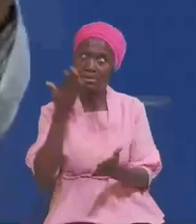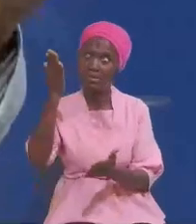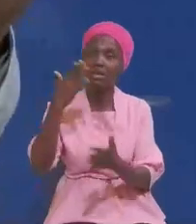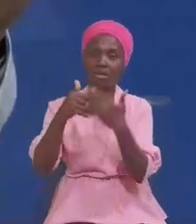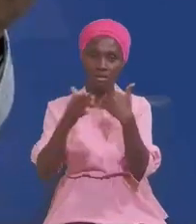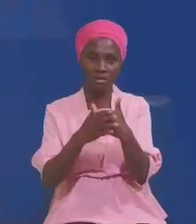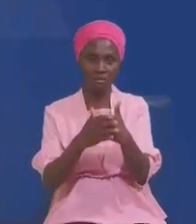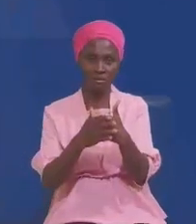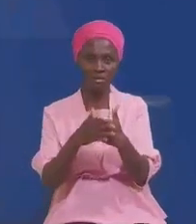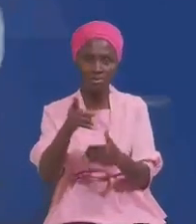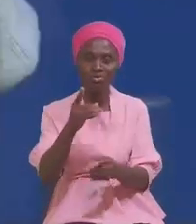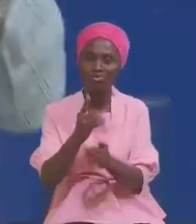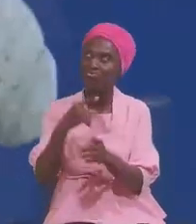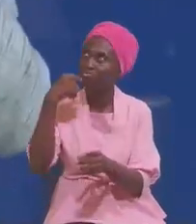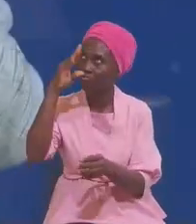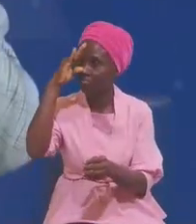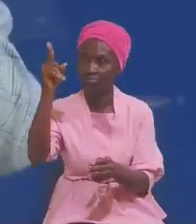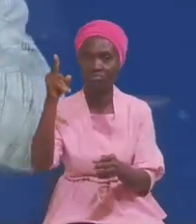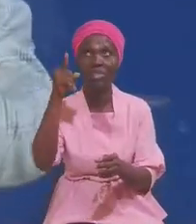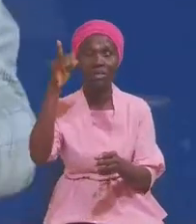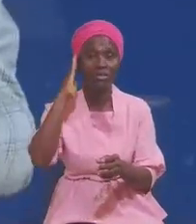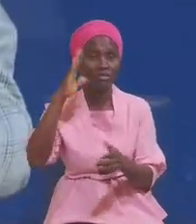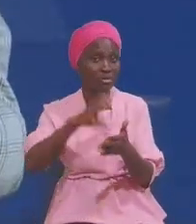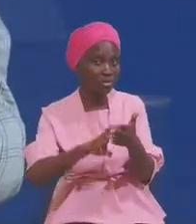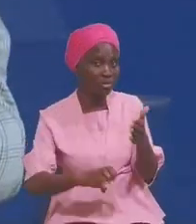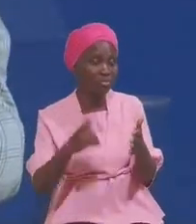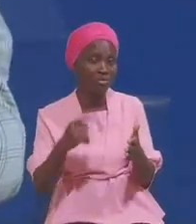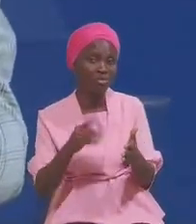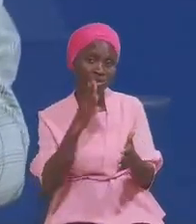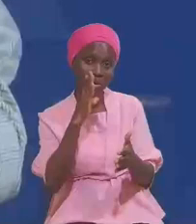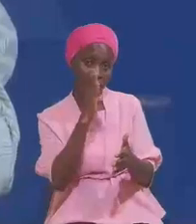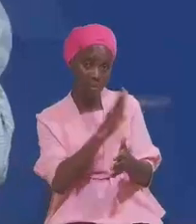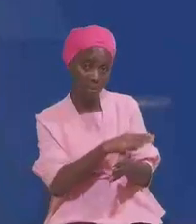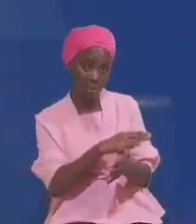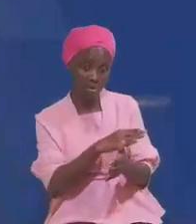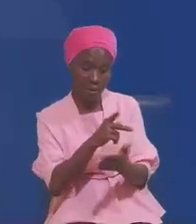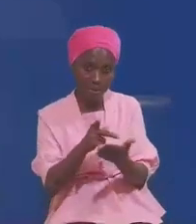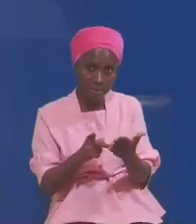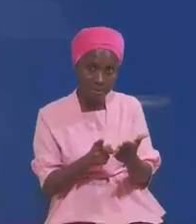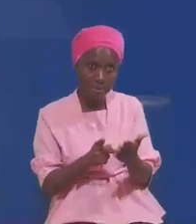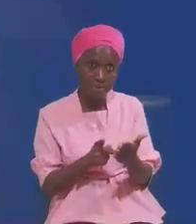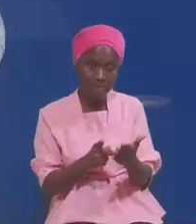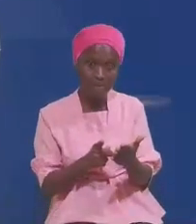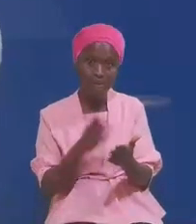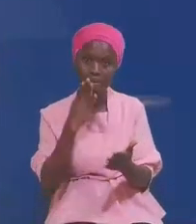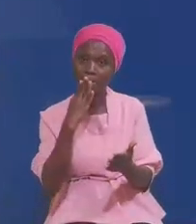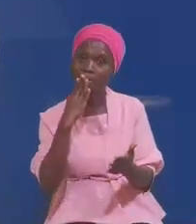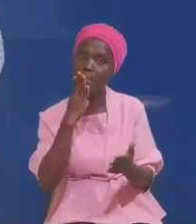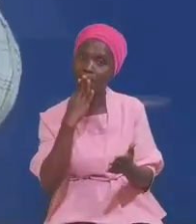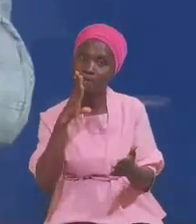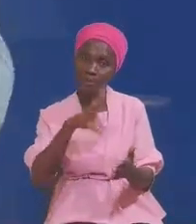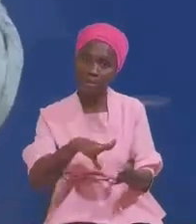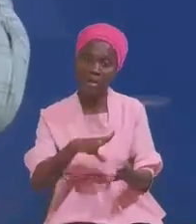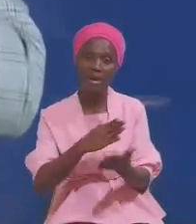faut le dire ça. Il va ôter les mauvais yeux et va fixer. Il va